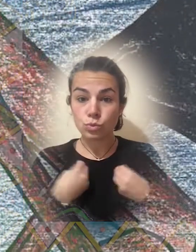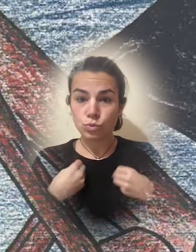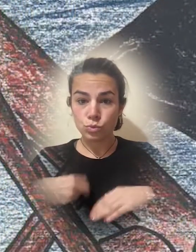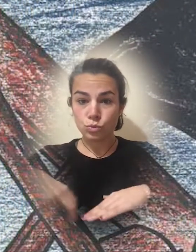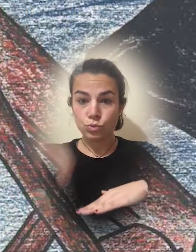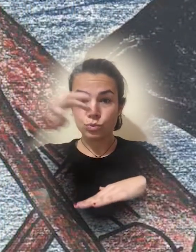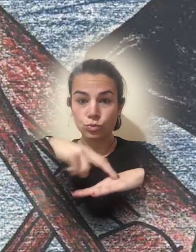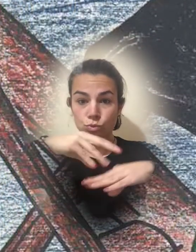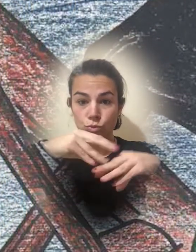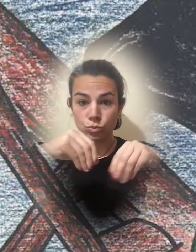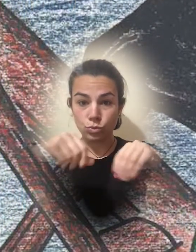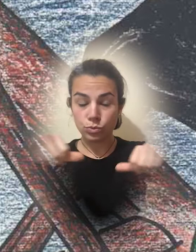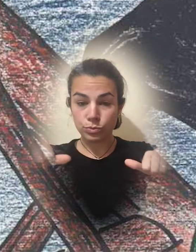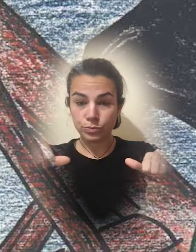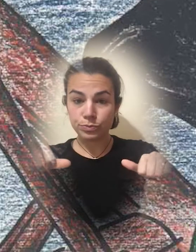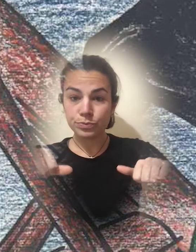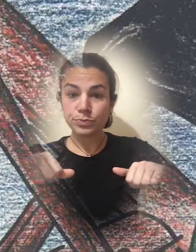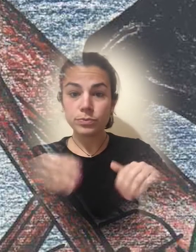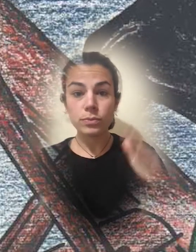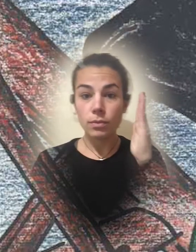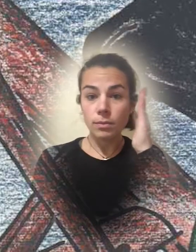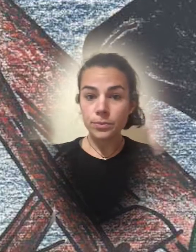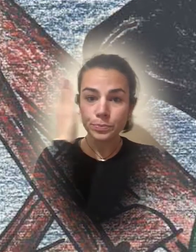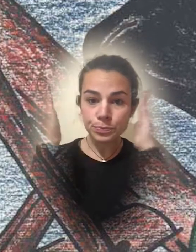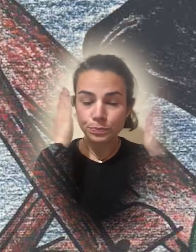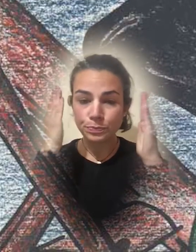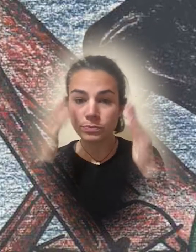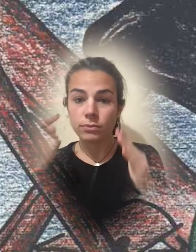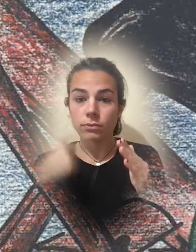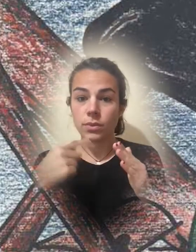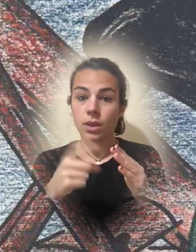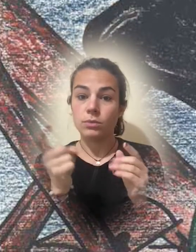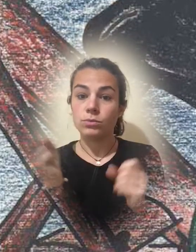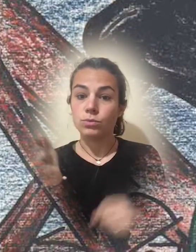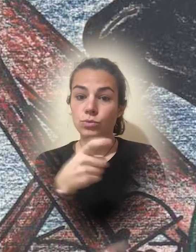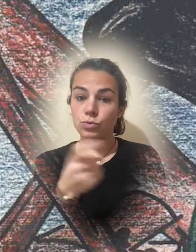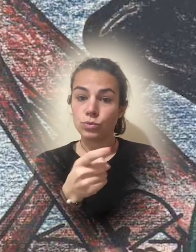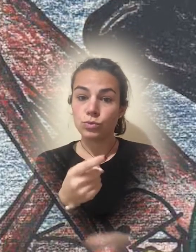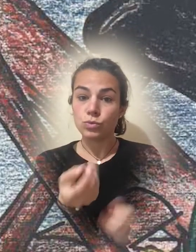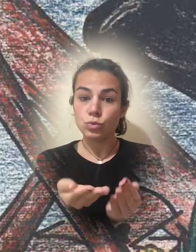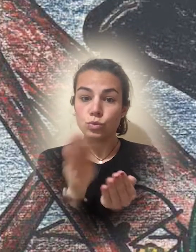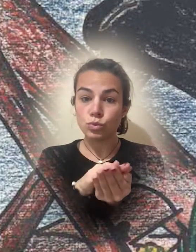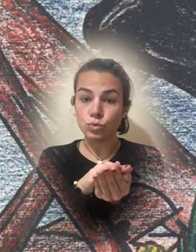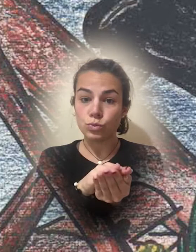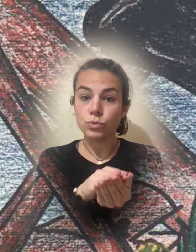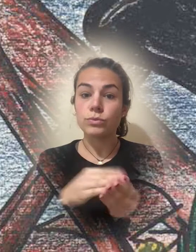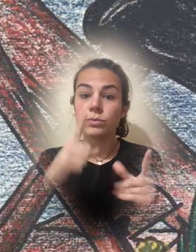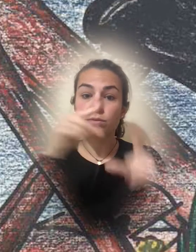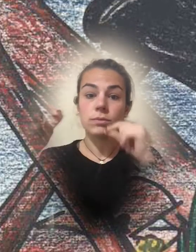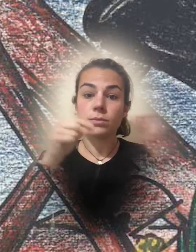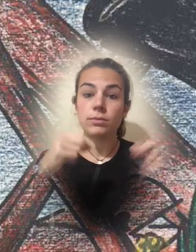van començar a viure a terra ferma. En aquella època ja hi havia